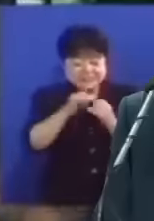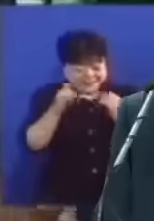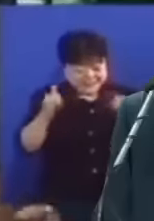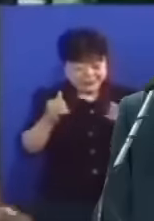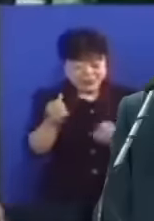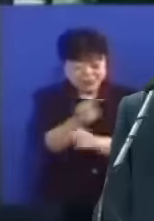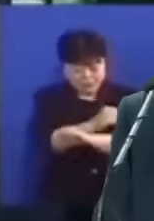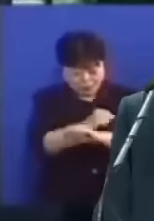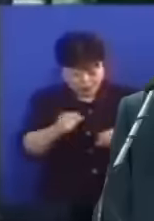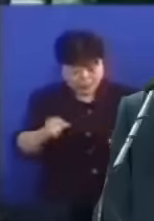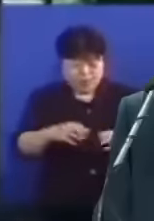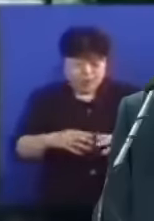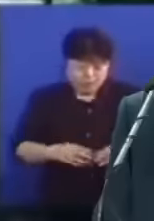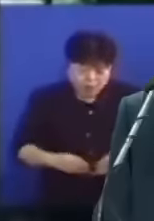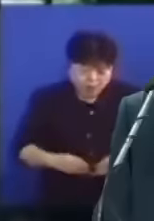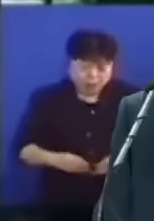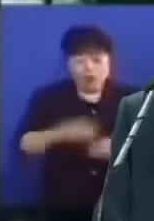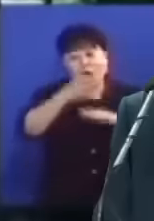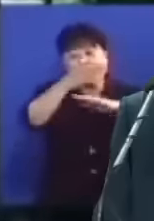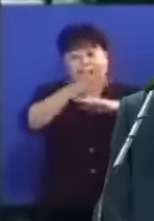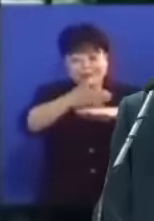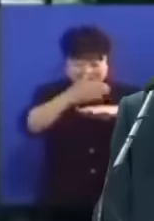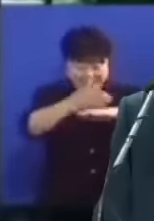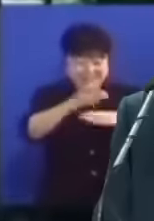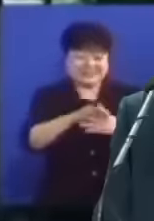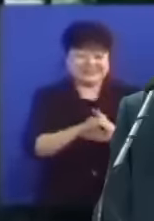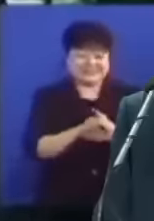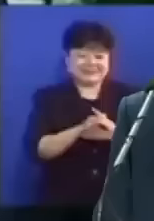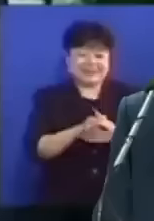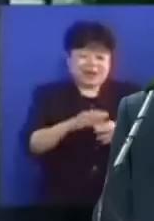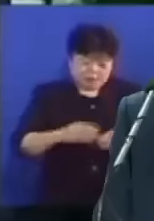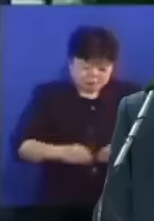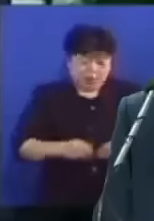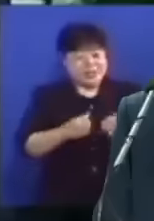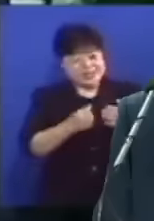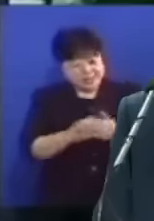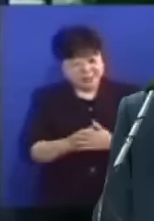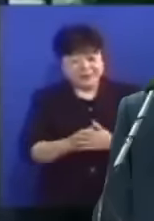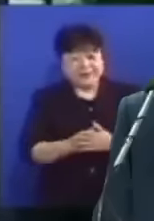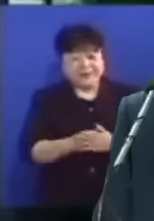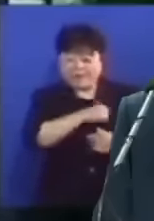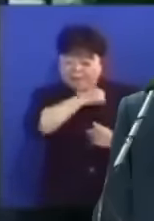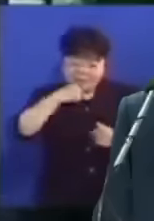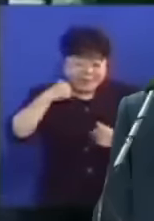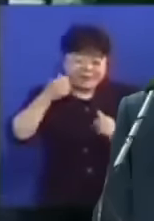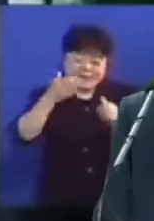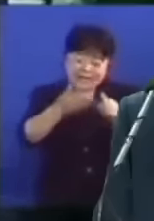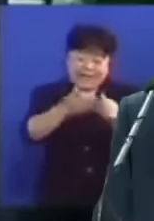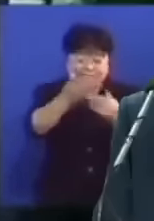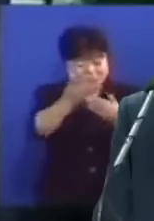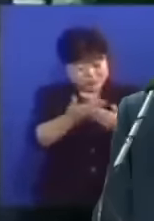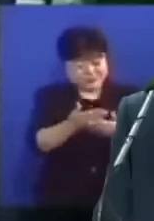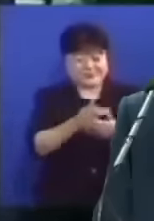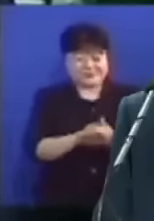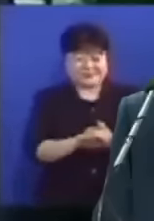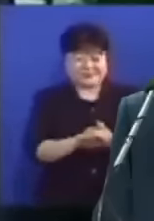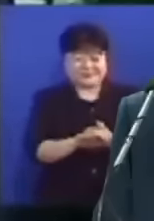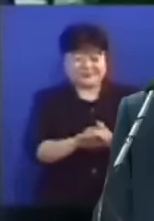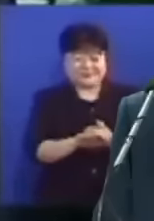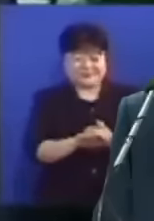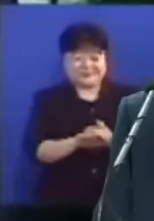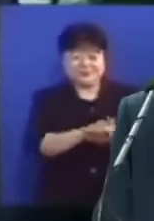백성이 광야에서 배가 고픈 것 얼마나 감사합니까? 배가 고팠기 때문에 만나를 하나님이 주신 것입니다. 그럼